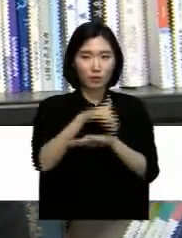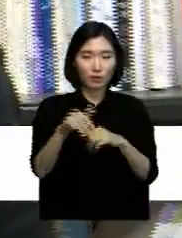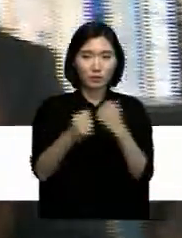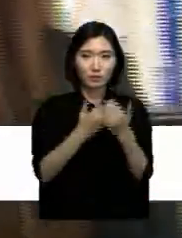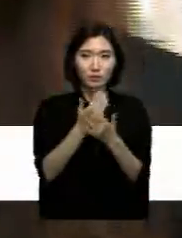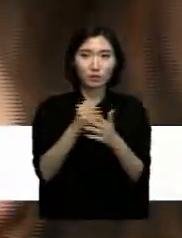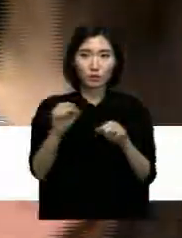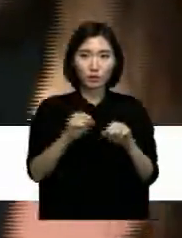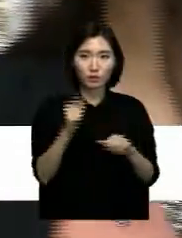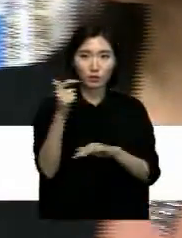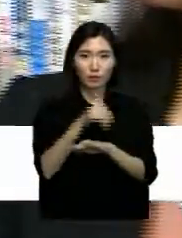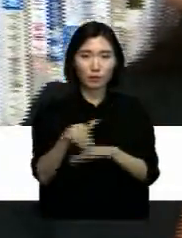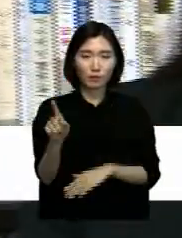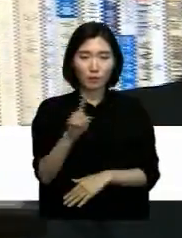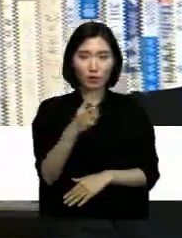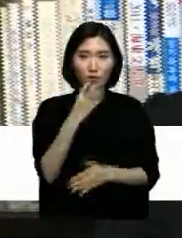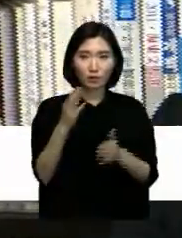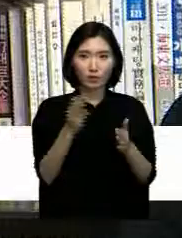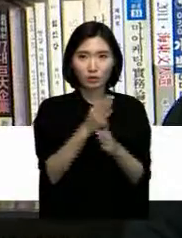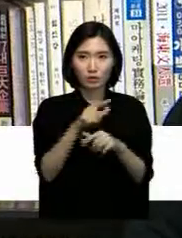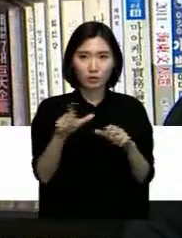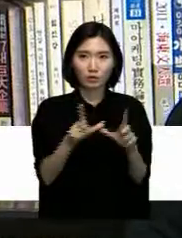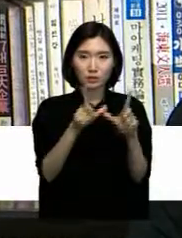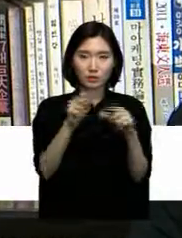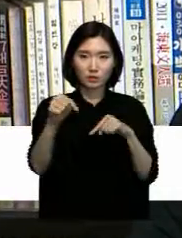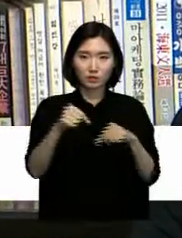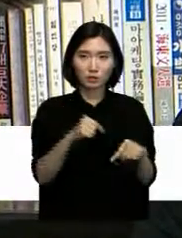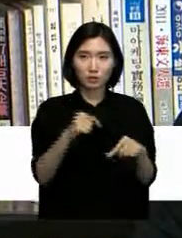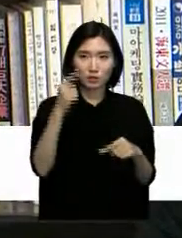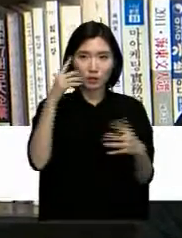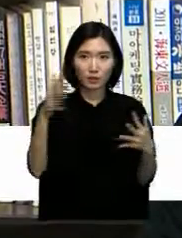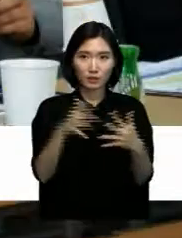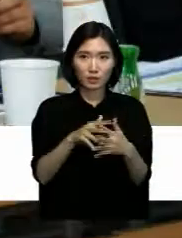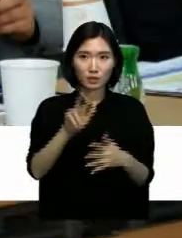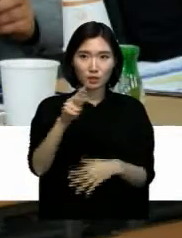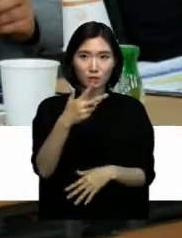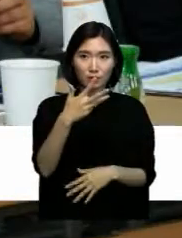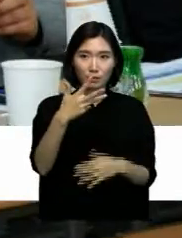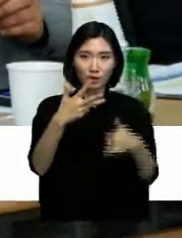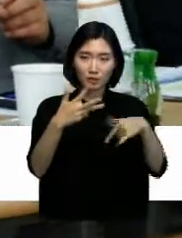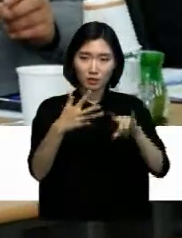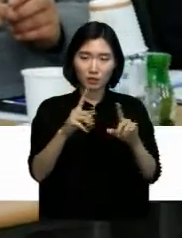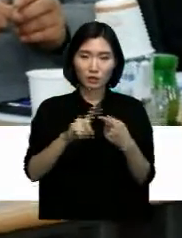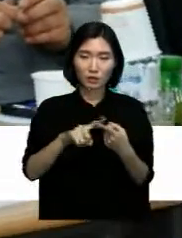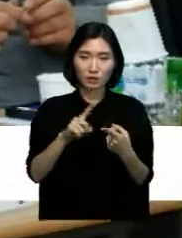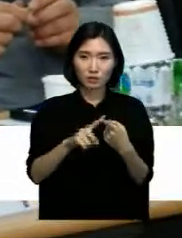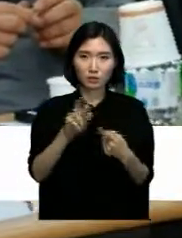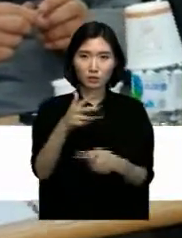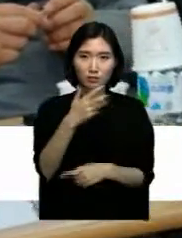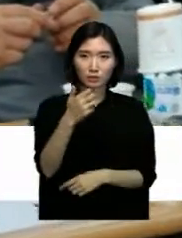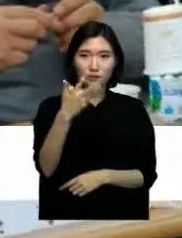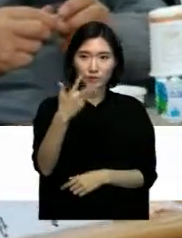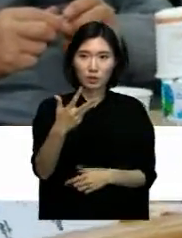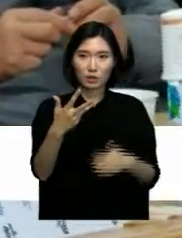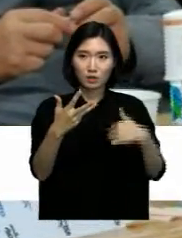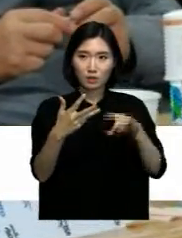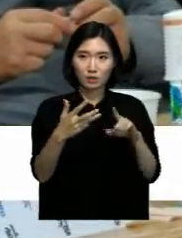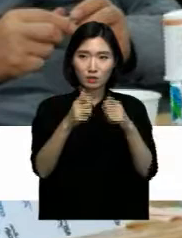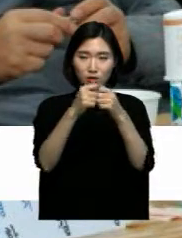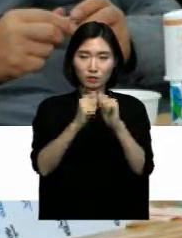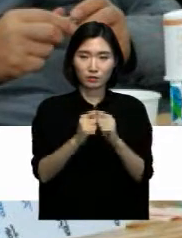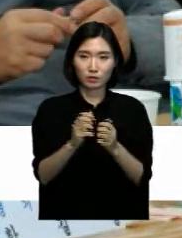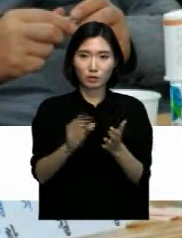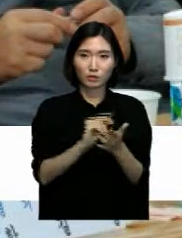앞으로 활동 계획은 경기도 민생정치 합의문의 208개 항, 288개의 세부 사업